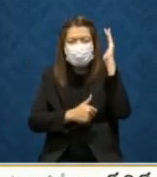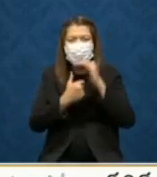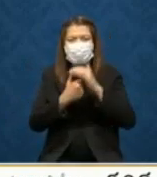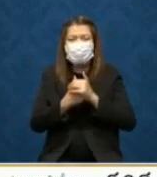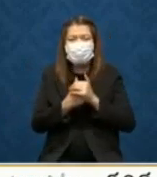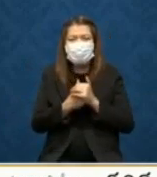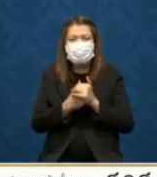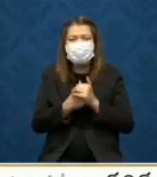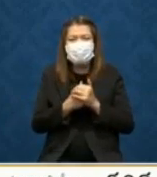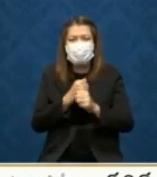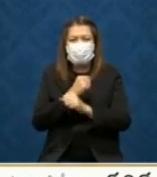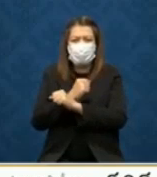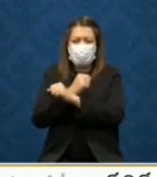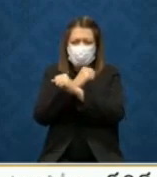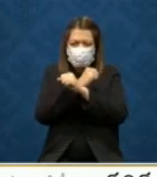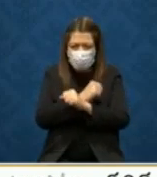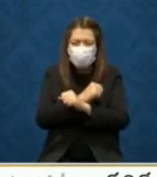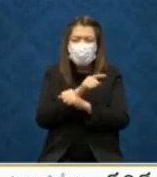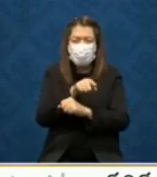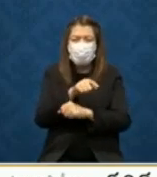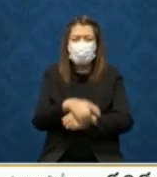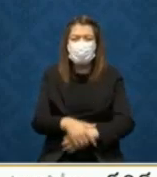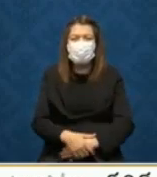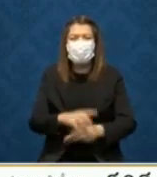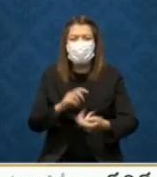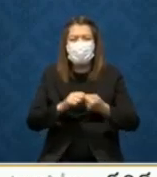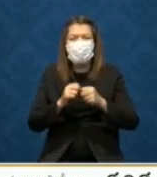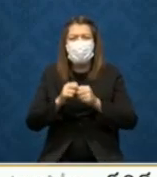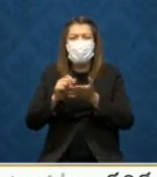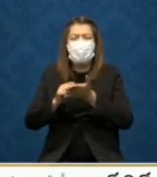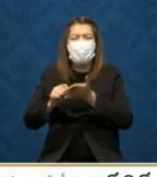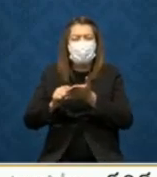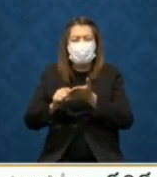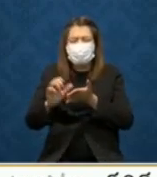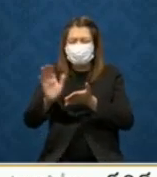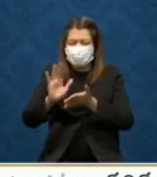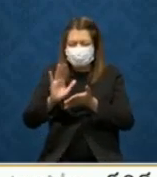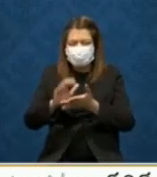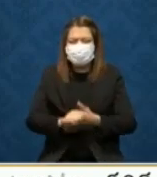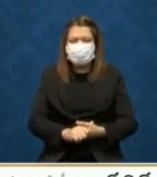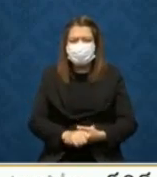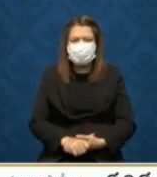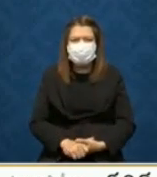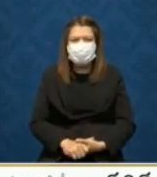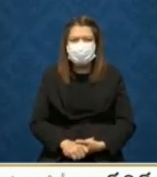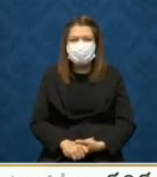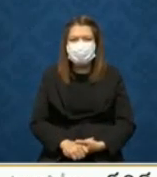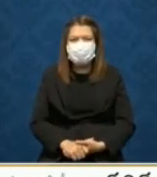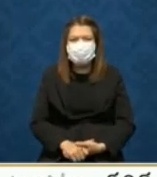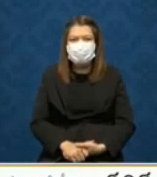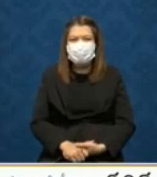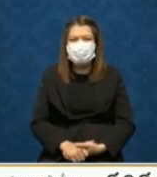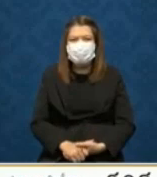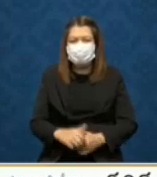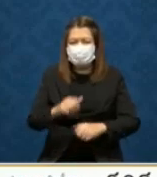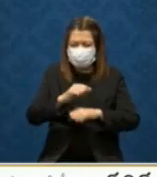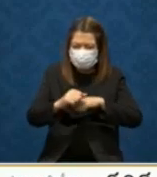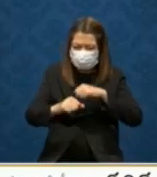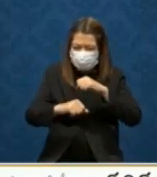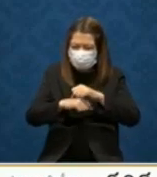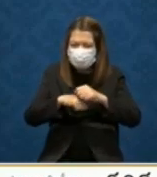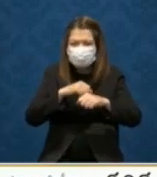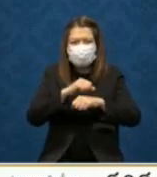เกราะที่จะป้องกันเรื่องนี้ได้เลยไม่ใช่ว่าเราแก้ปัญหาที่ปราเหตุมาสร้างคุกซะใหญ่โตวันนี้ท่าน